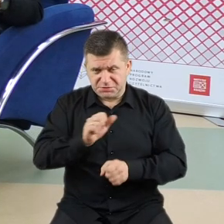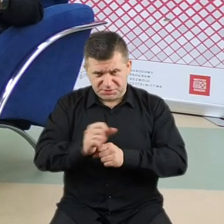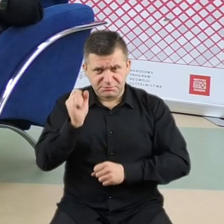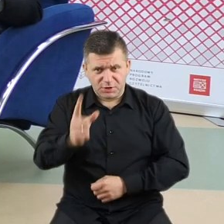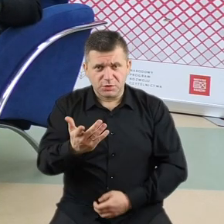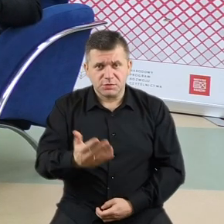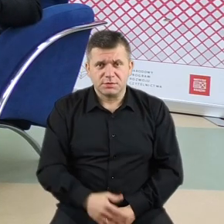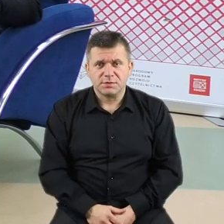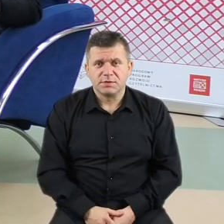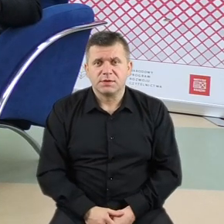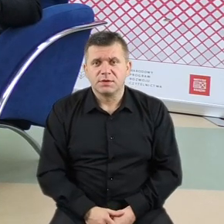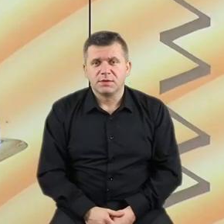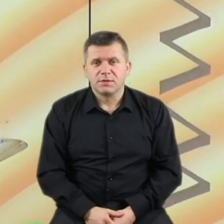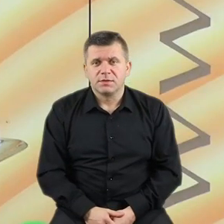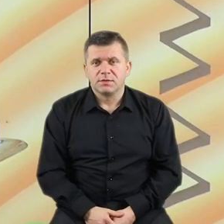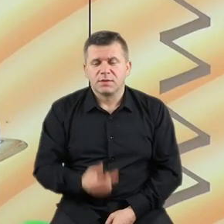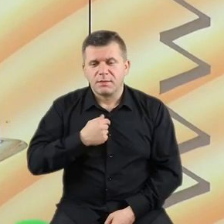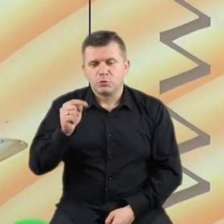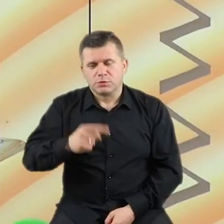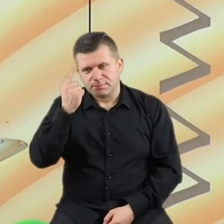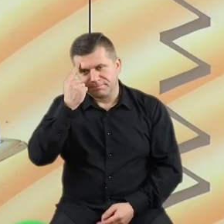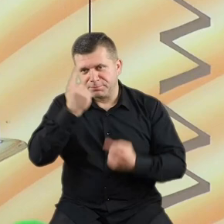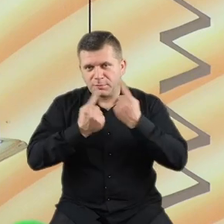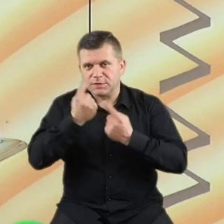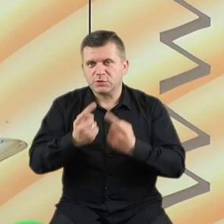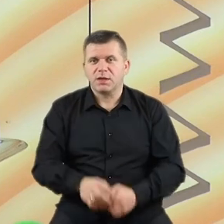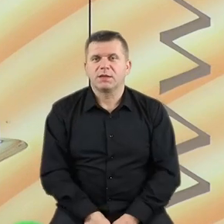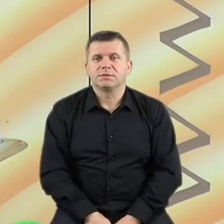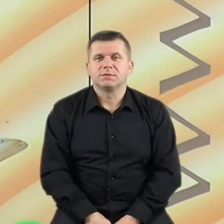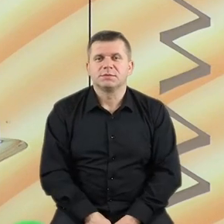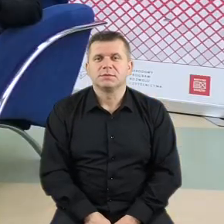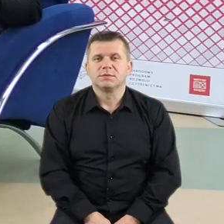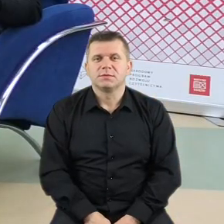się zdarzają? Muszę pomyśleć.